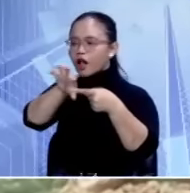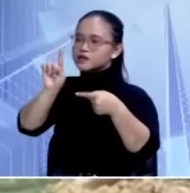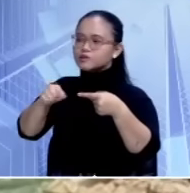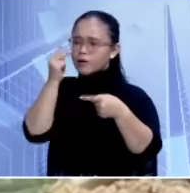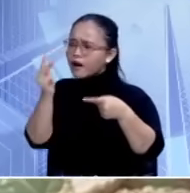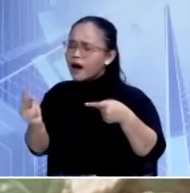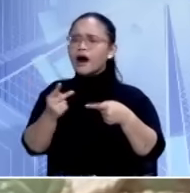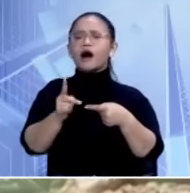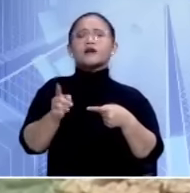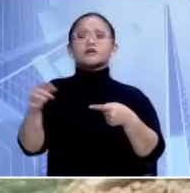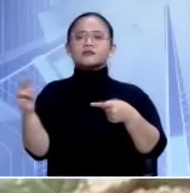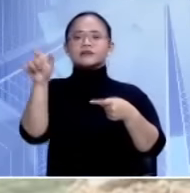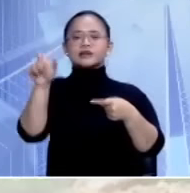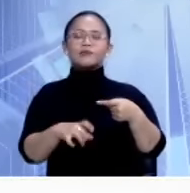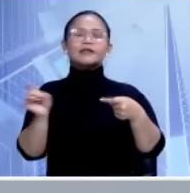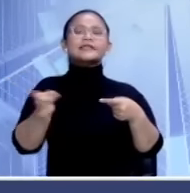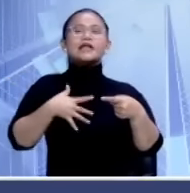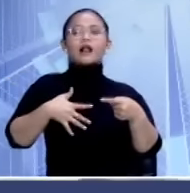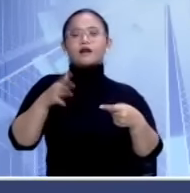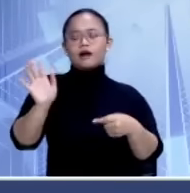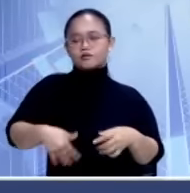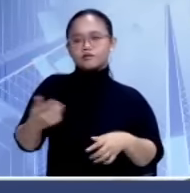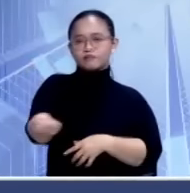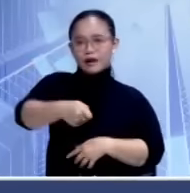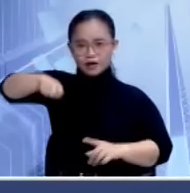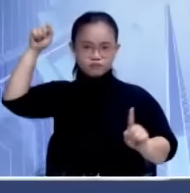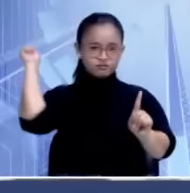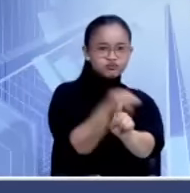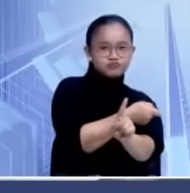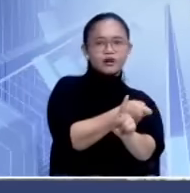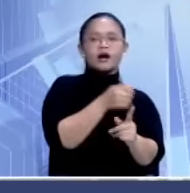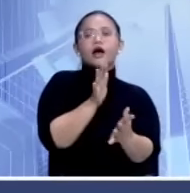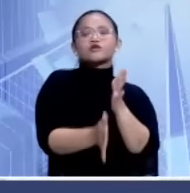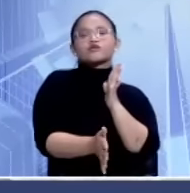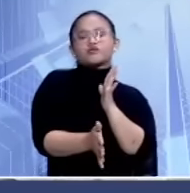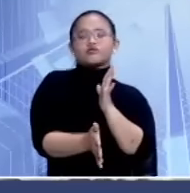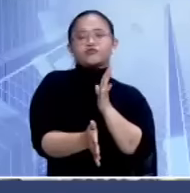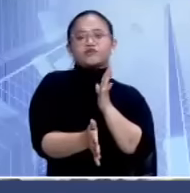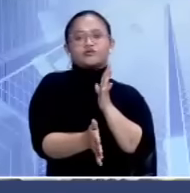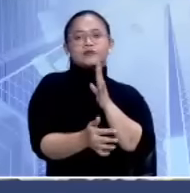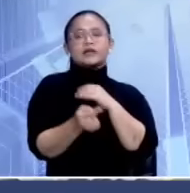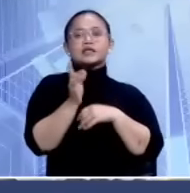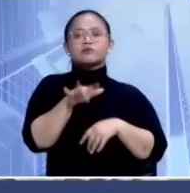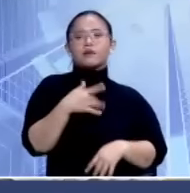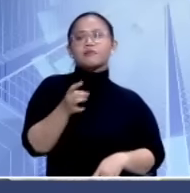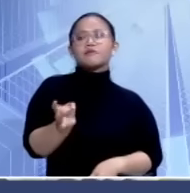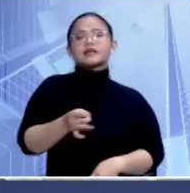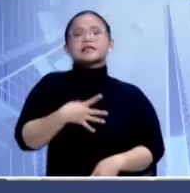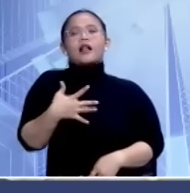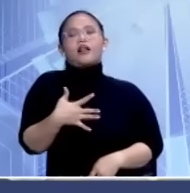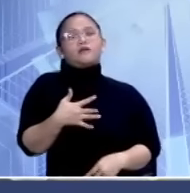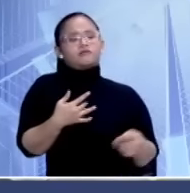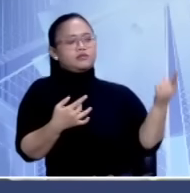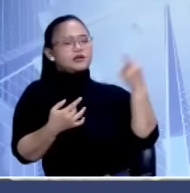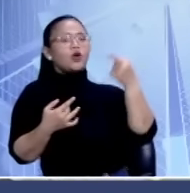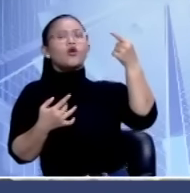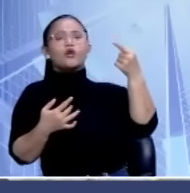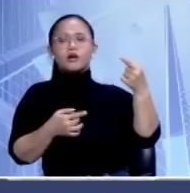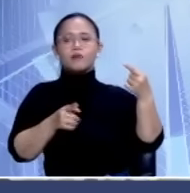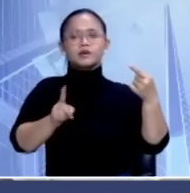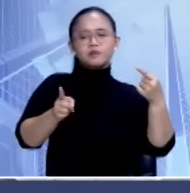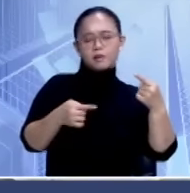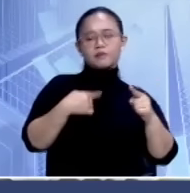diduga tak terima ditegur hingga mengambil parang dan menganiaya korban. Merasa tidak terima dan merasa